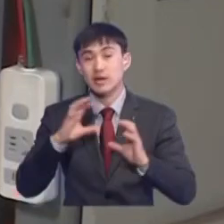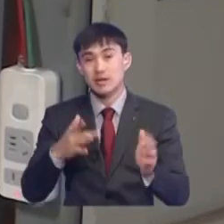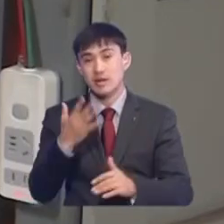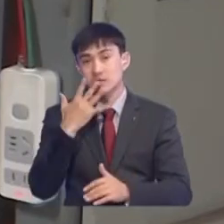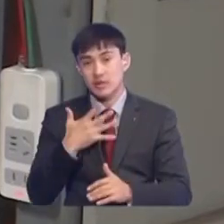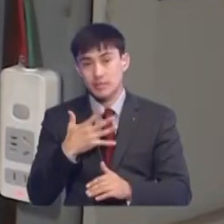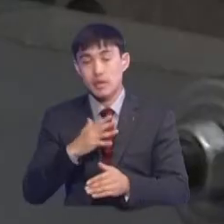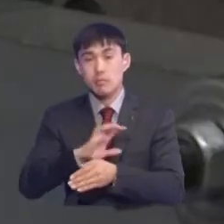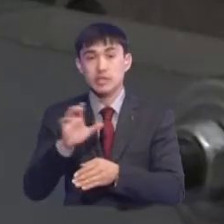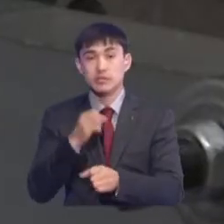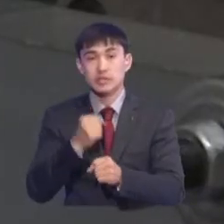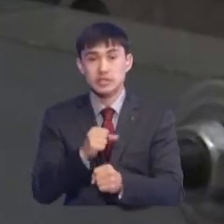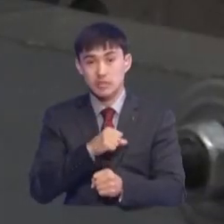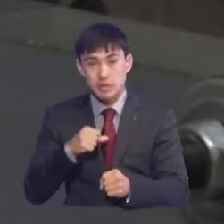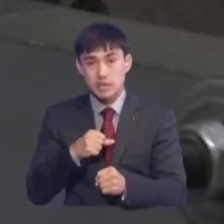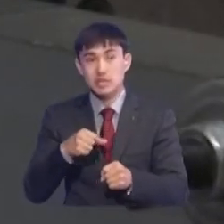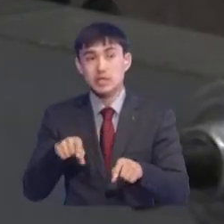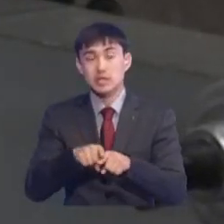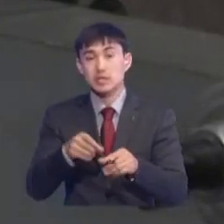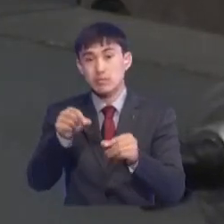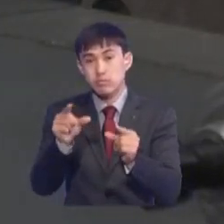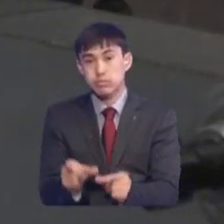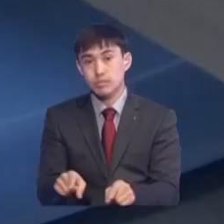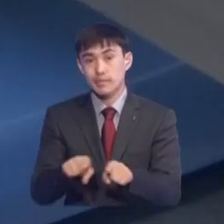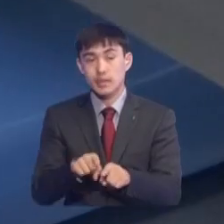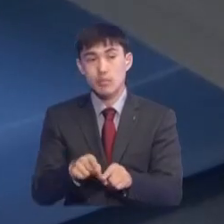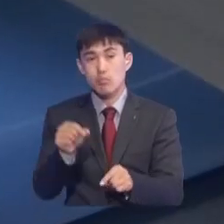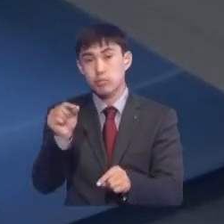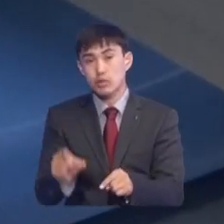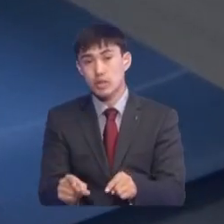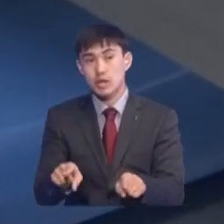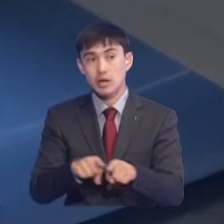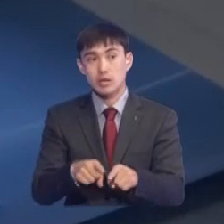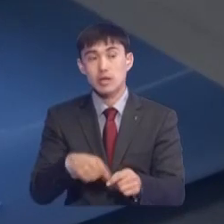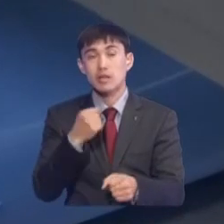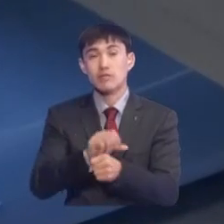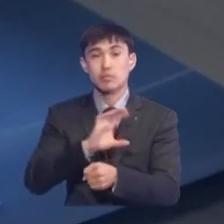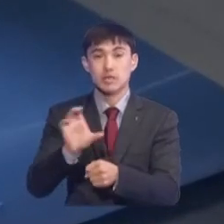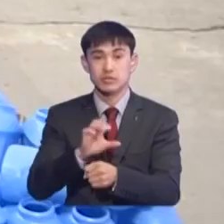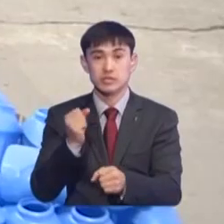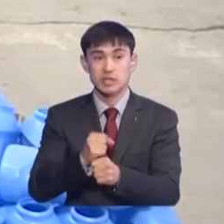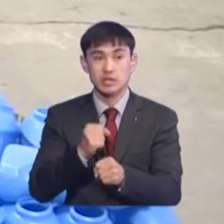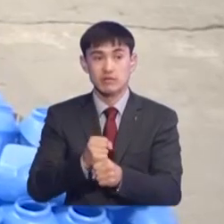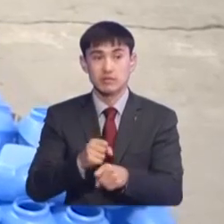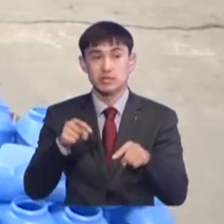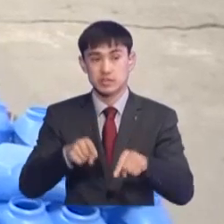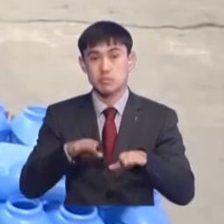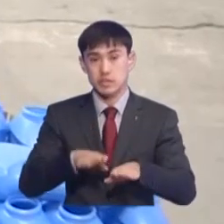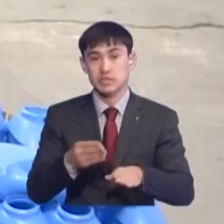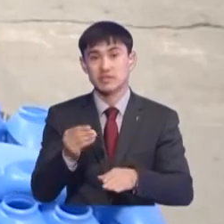здесь не только сами моющие средства Но и тару для них пластиковые бутылки как основной продукт производства изготавливаются из